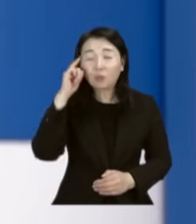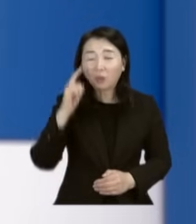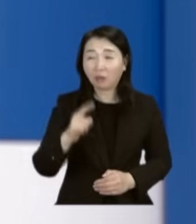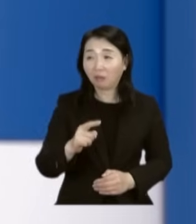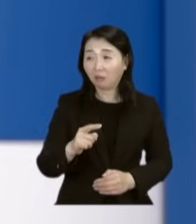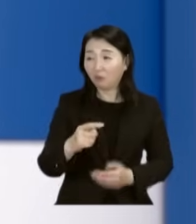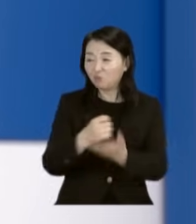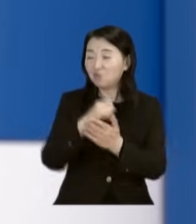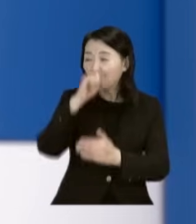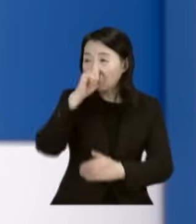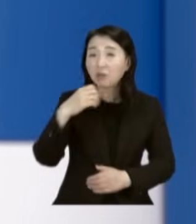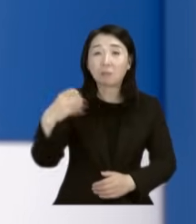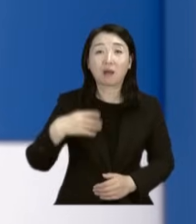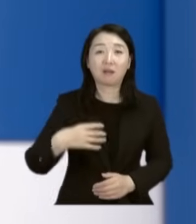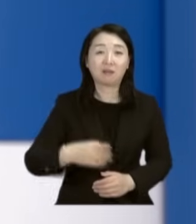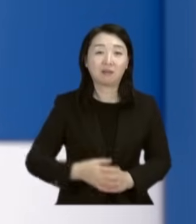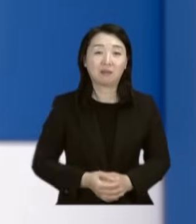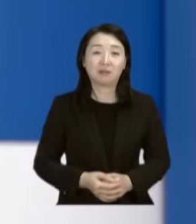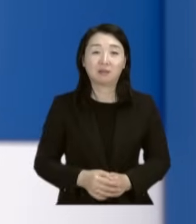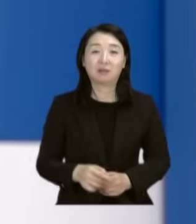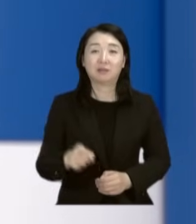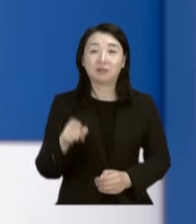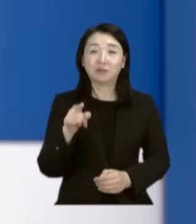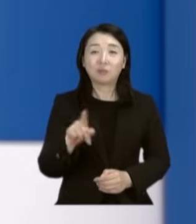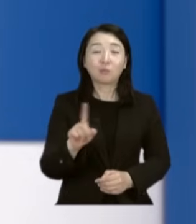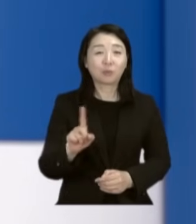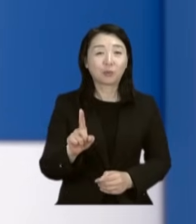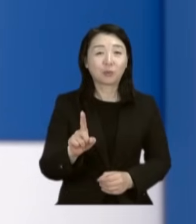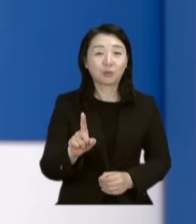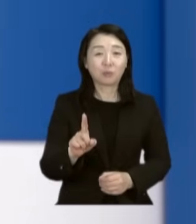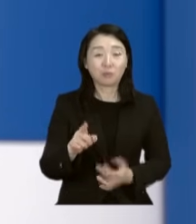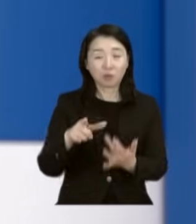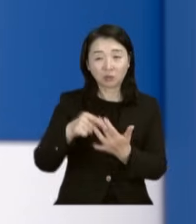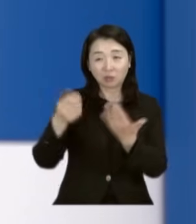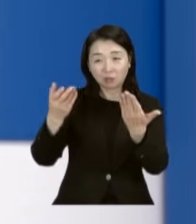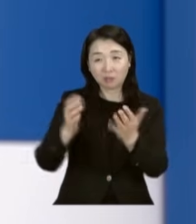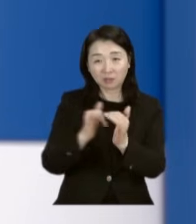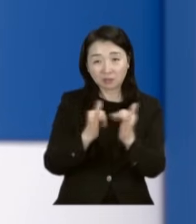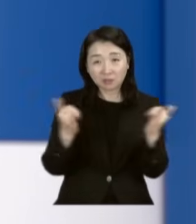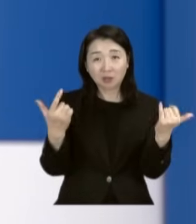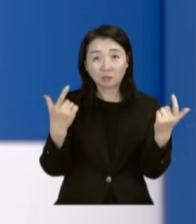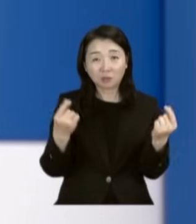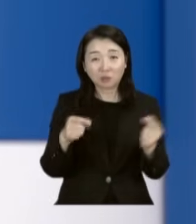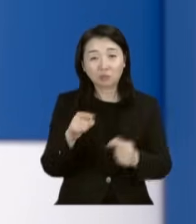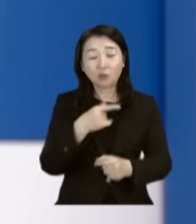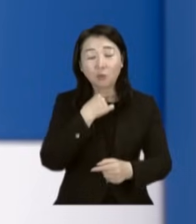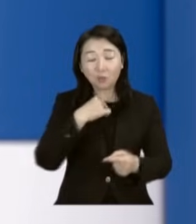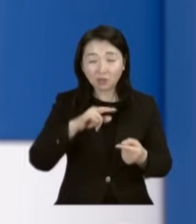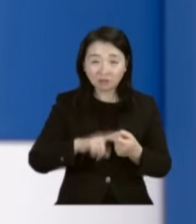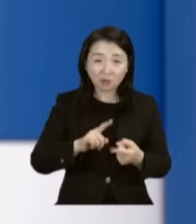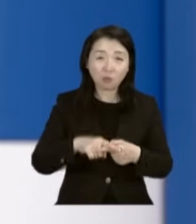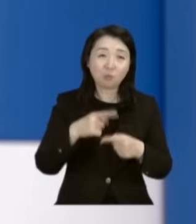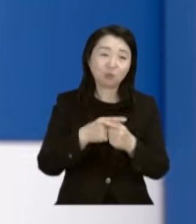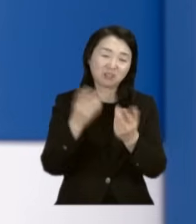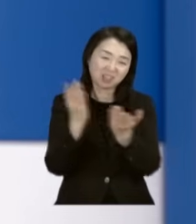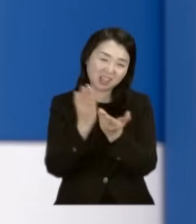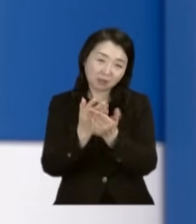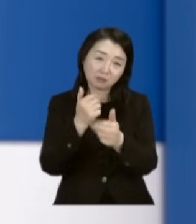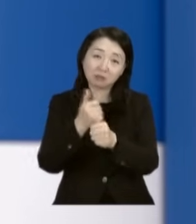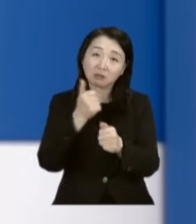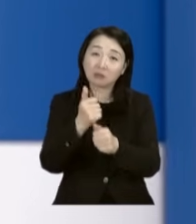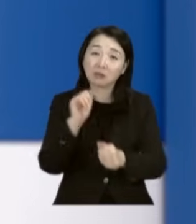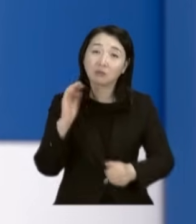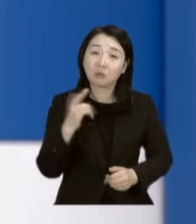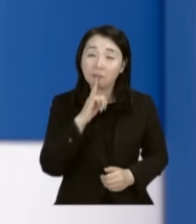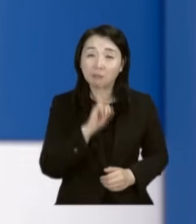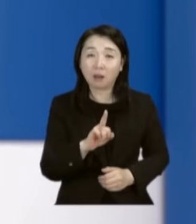아다리가 좋아 운이 좋아 너는 진짜 뭔가 선택받은 사람처럼 뭐 너 원하는 거에 탁탁탁탁탁 그리고